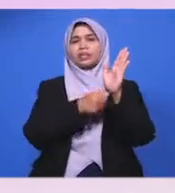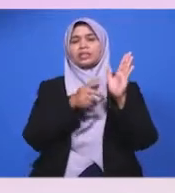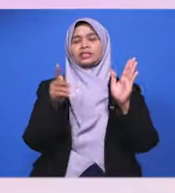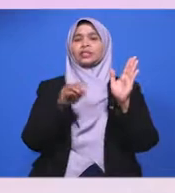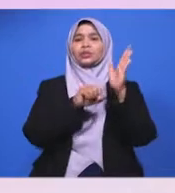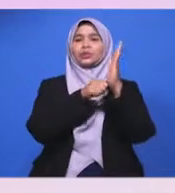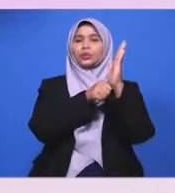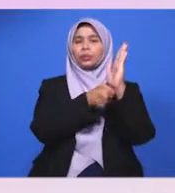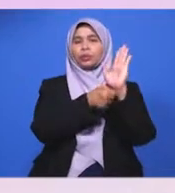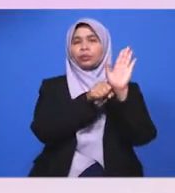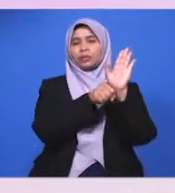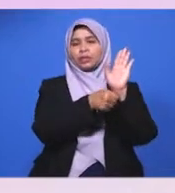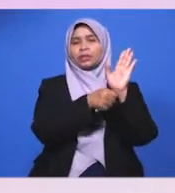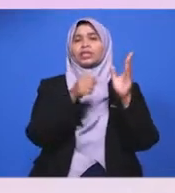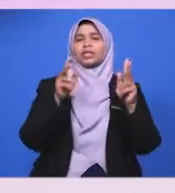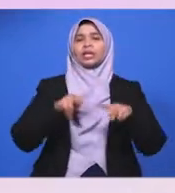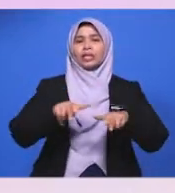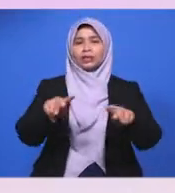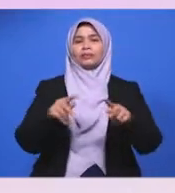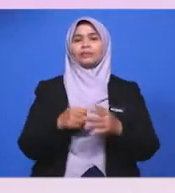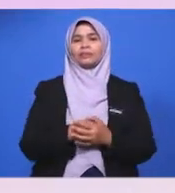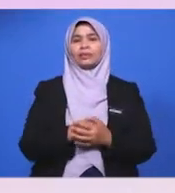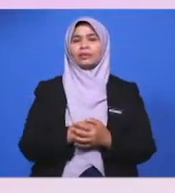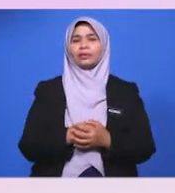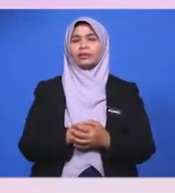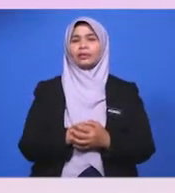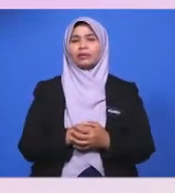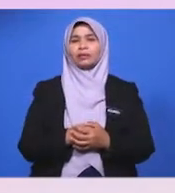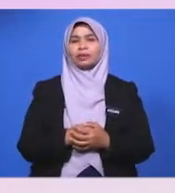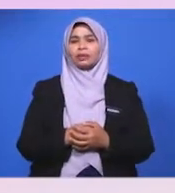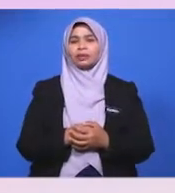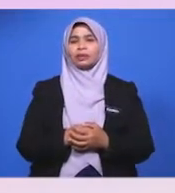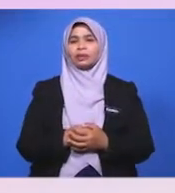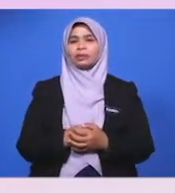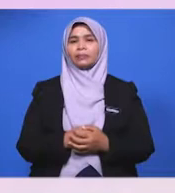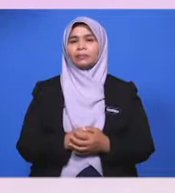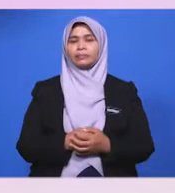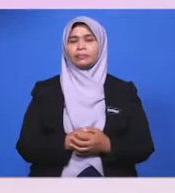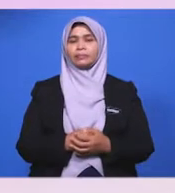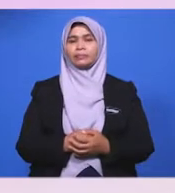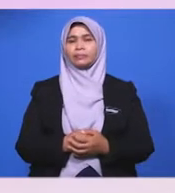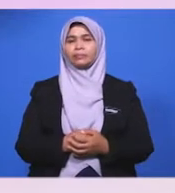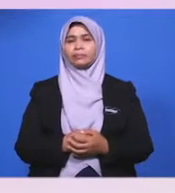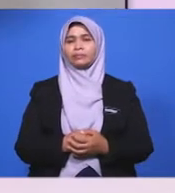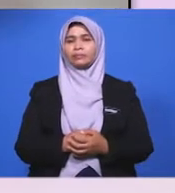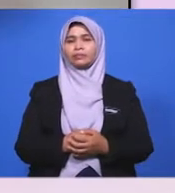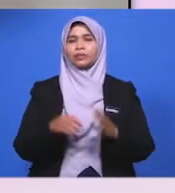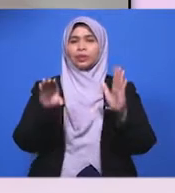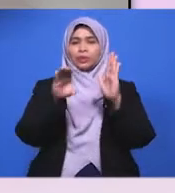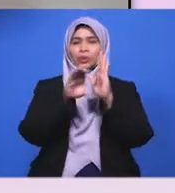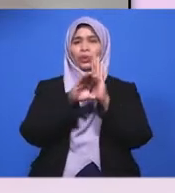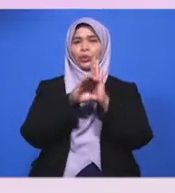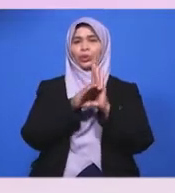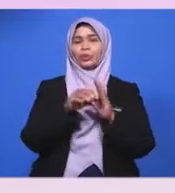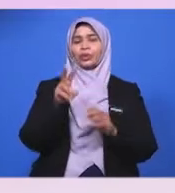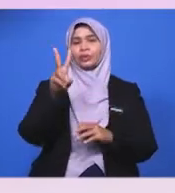kayu akan menghasilkan perabot, papan lapis dan kayu gergaji. Contoh